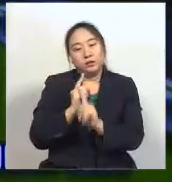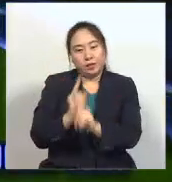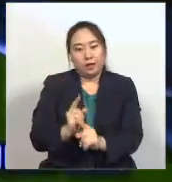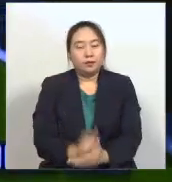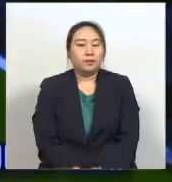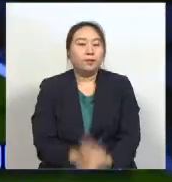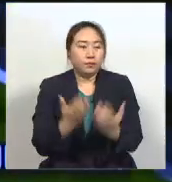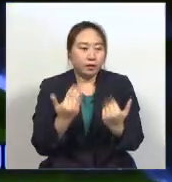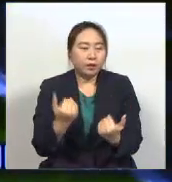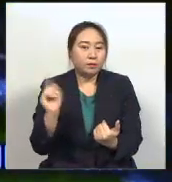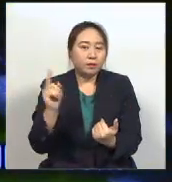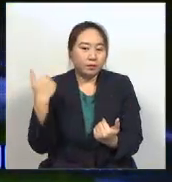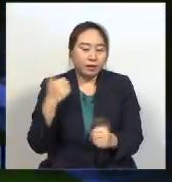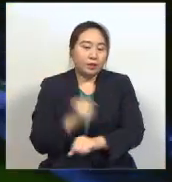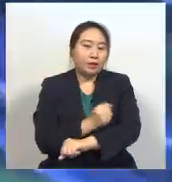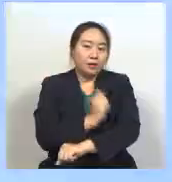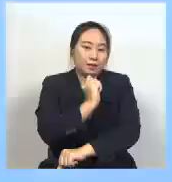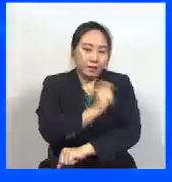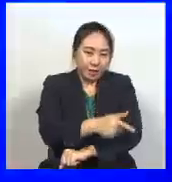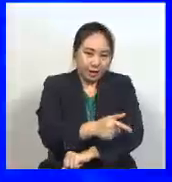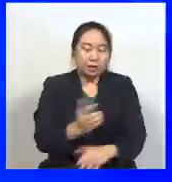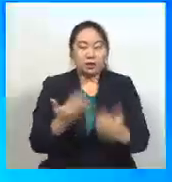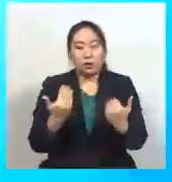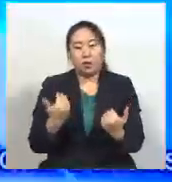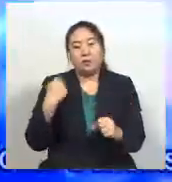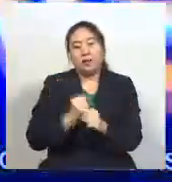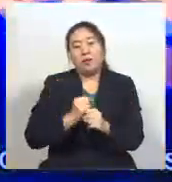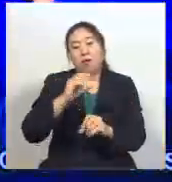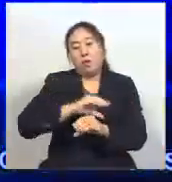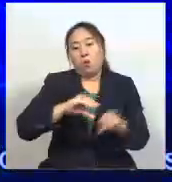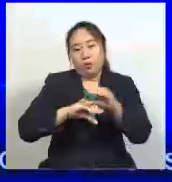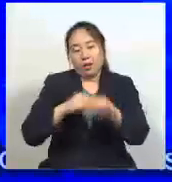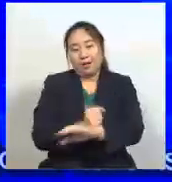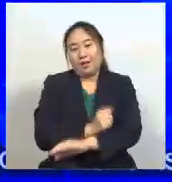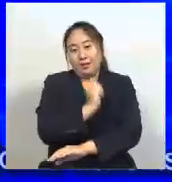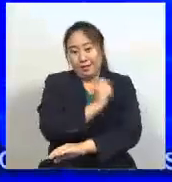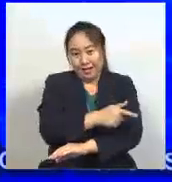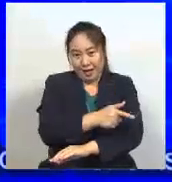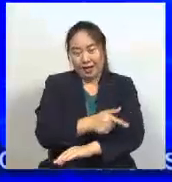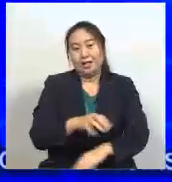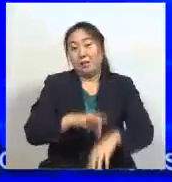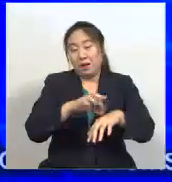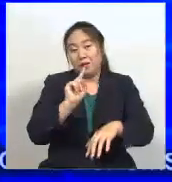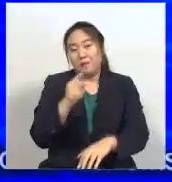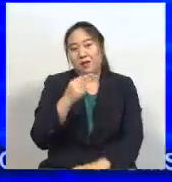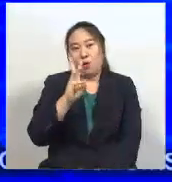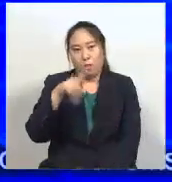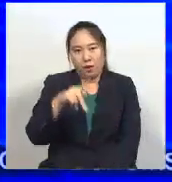ากนี้ค่ะยังจะส่งผลให้เกิดการจ้างงานในช่วงที่มีการก่อสร้างมากถึง 16,000 อัตราอีกด้วยค่ะ